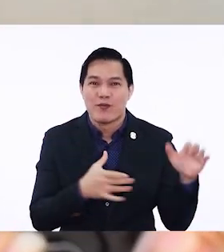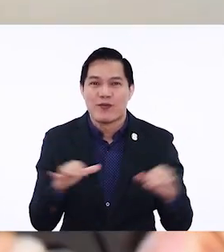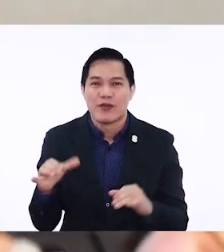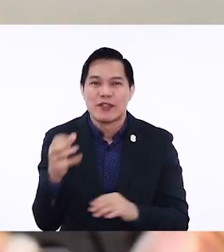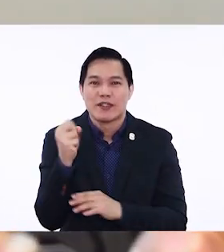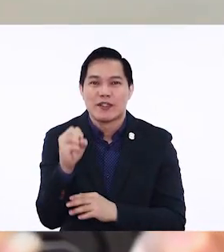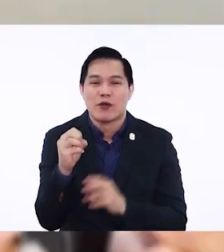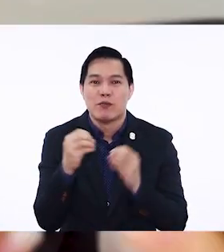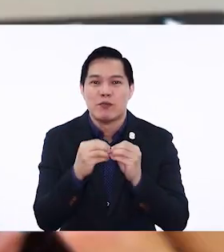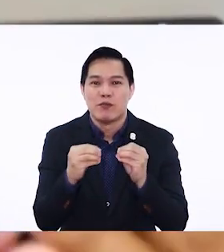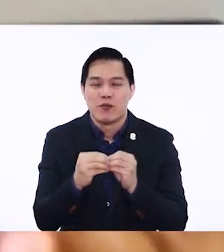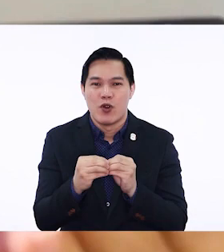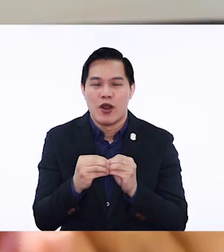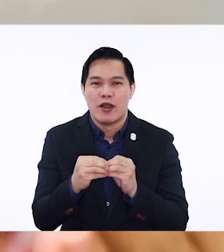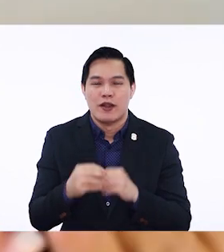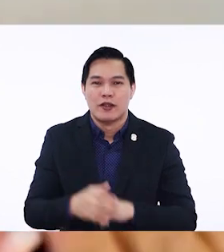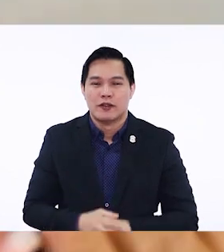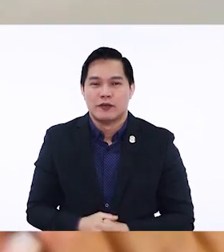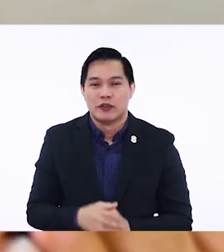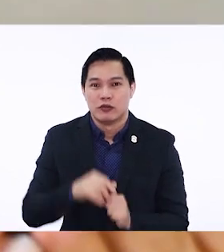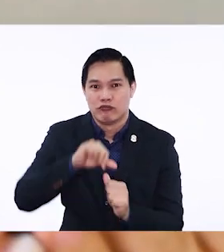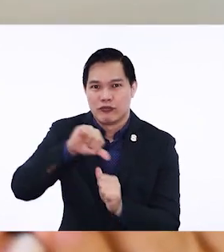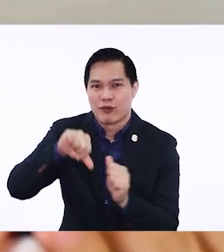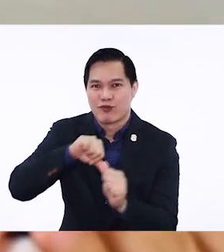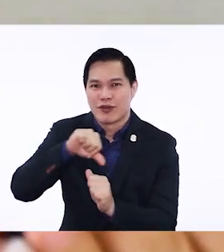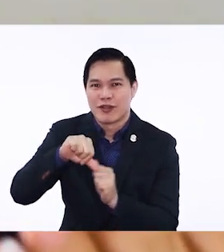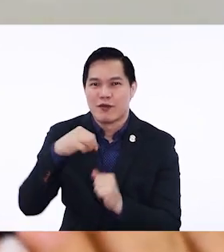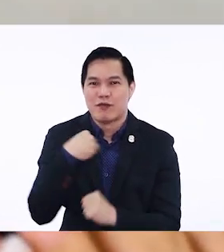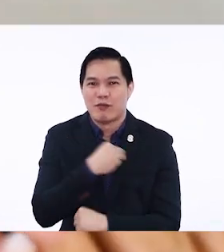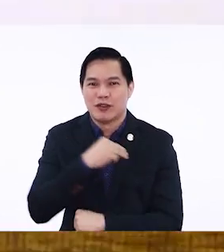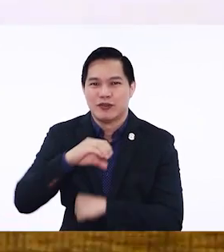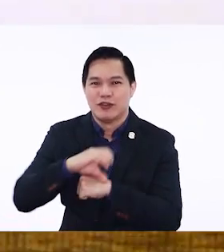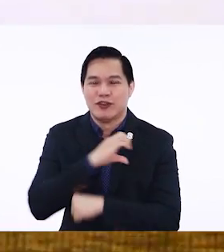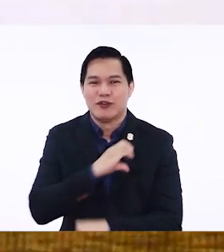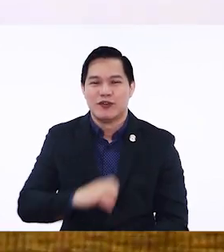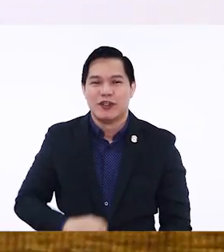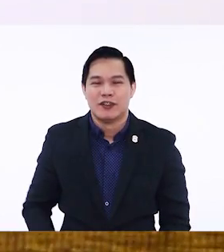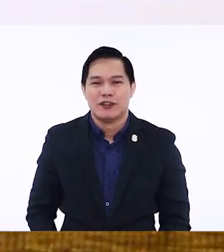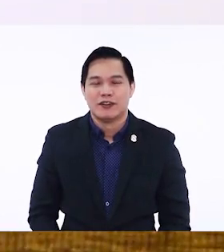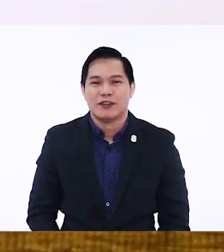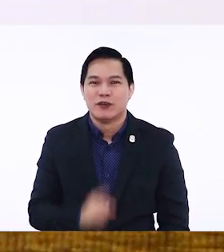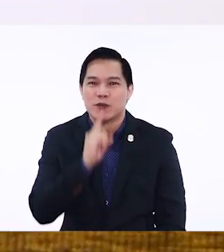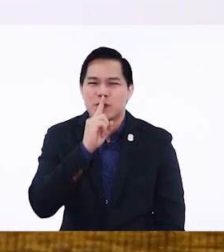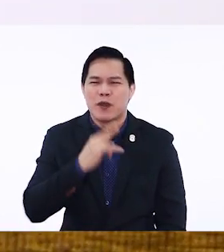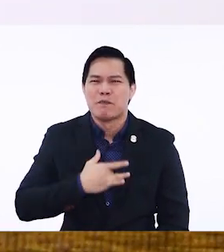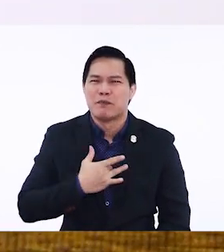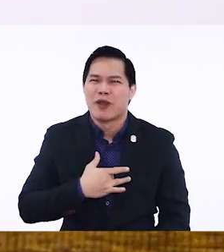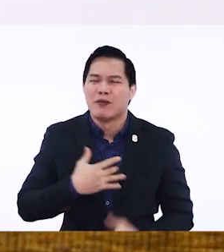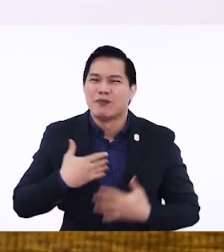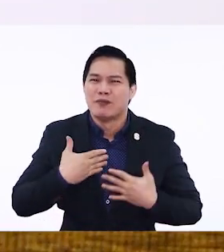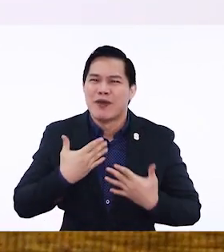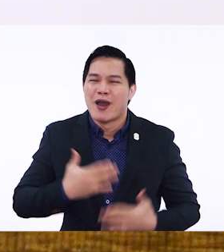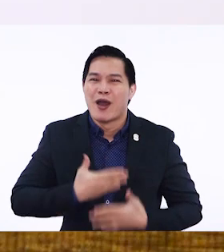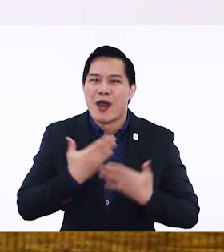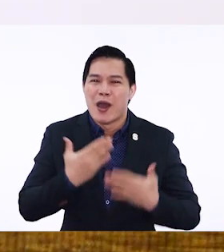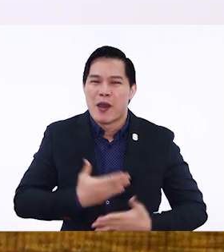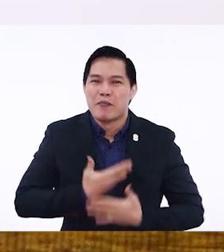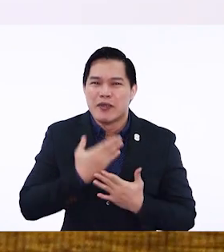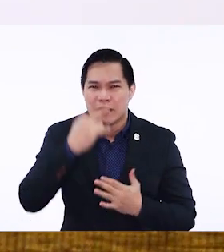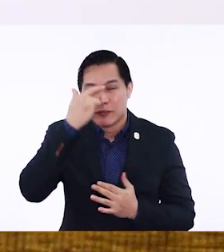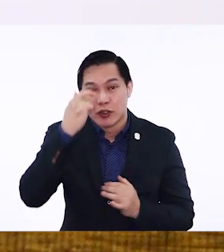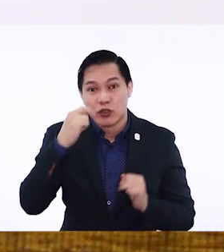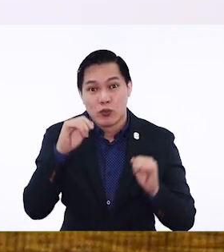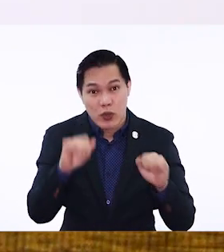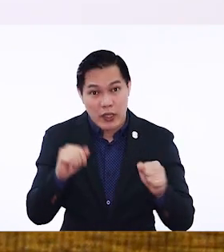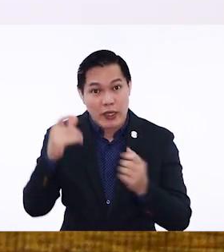upang mapaglapit ang damdamin ng mga kaanib sa Iglesia ni Cristo. Masaya po kami kasi ito po ay makakatulong sa